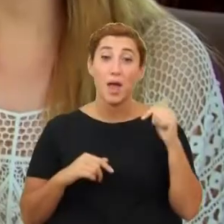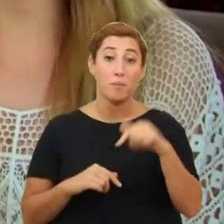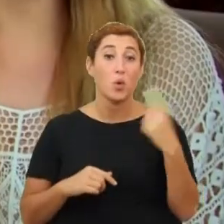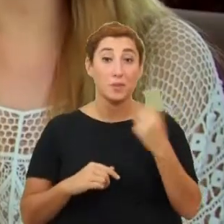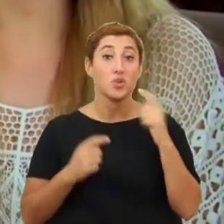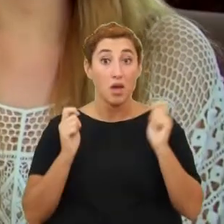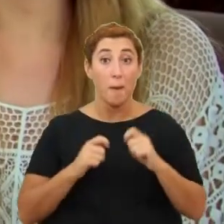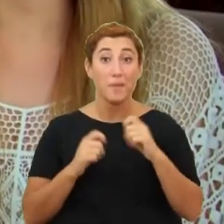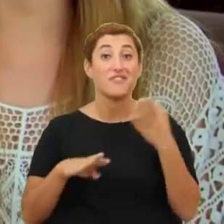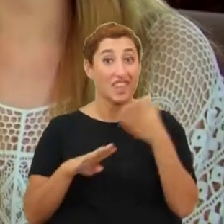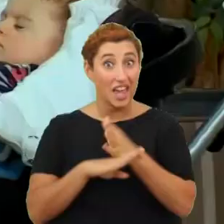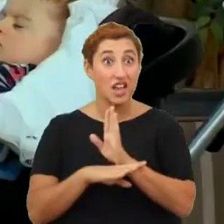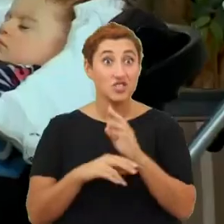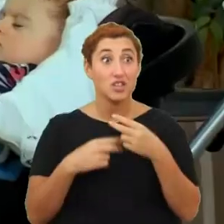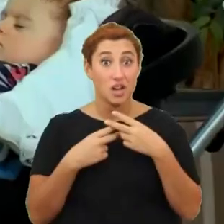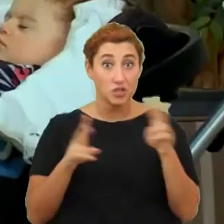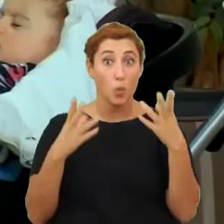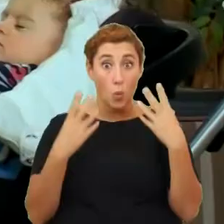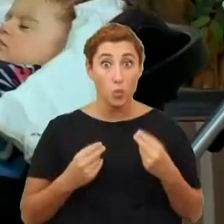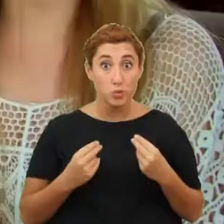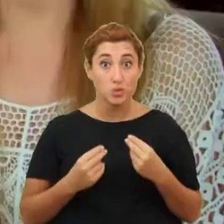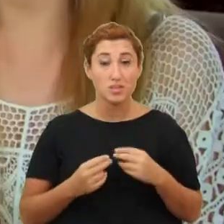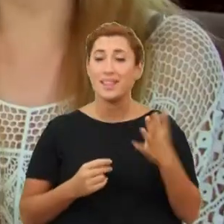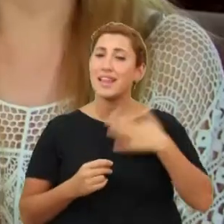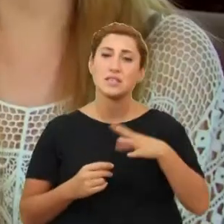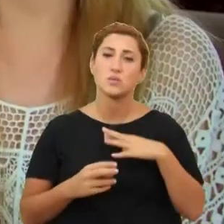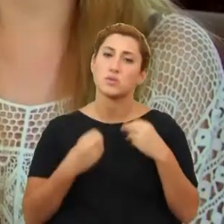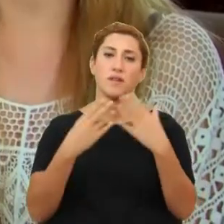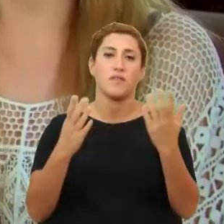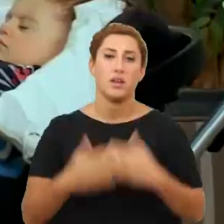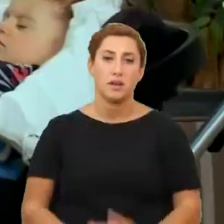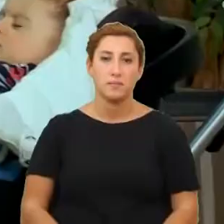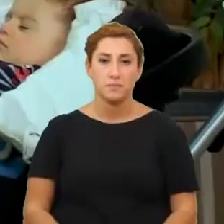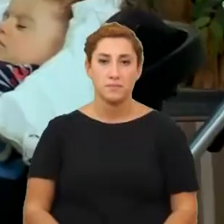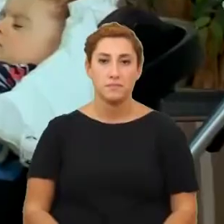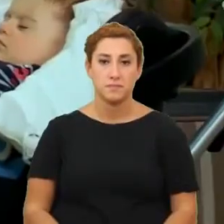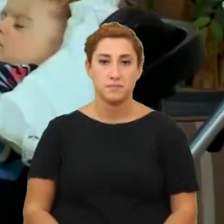böyle bir şey yaparsan ve gerçekleşirse... ...dile benden ne dilersen.